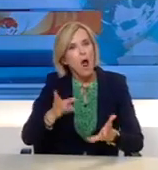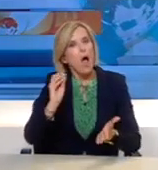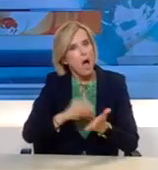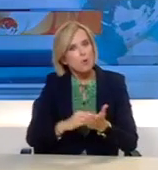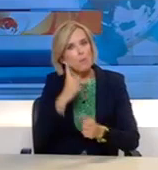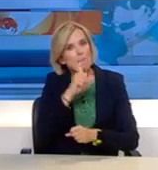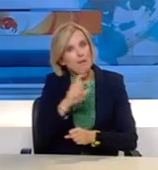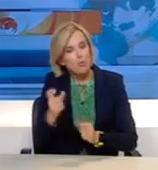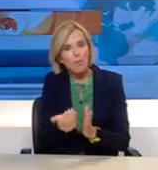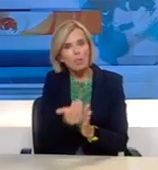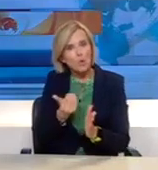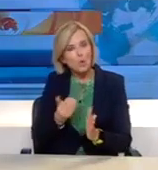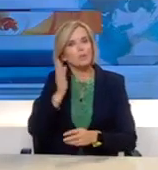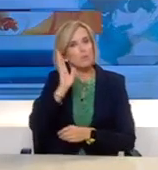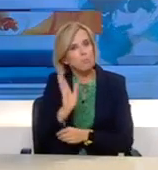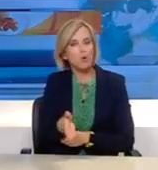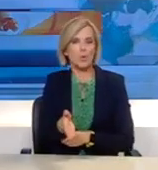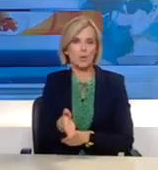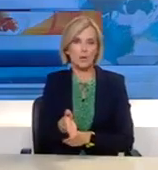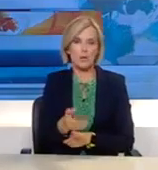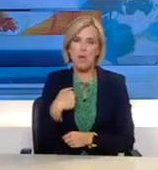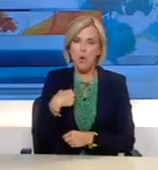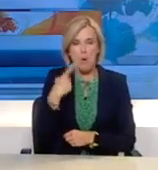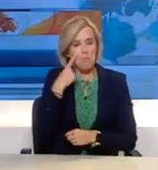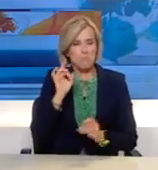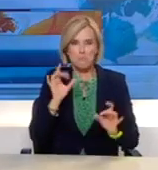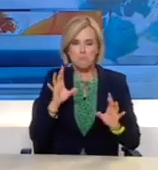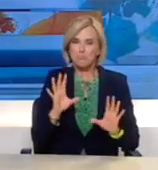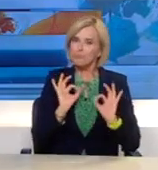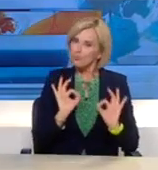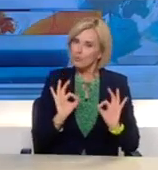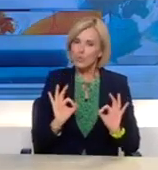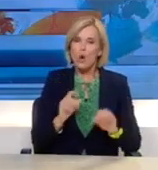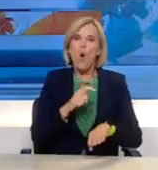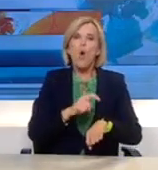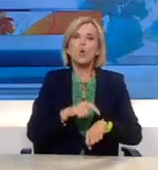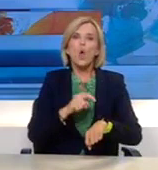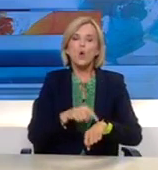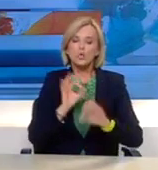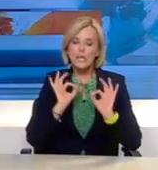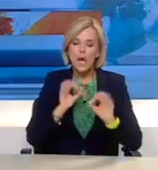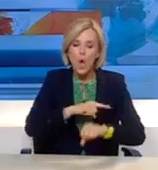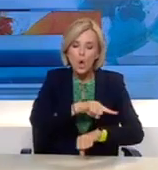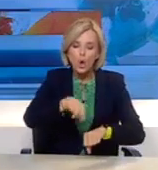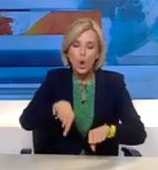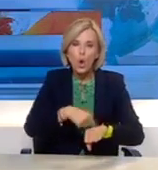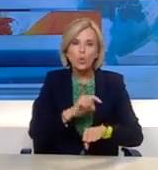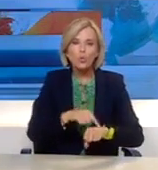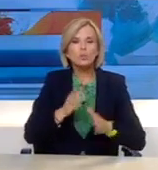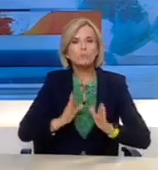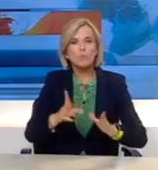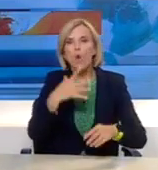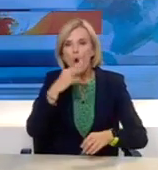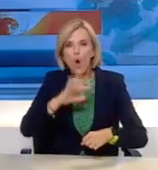εβδομάδα. Επομένως, δεν βλέπω ότι υπάρχει επιτάχυνση. Απλώς μας επιτρέπει η κατάσταση, η επιδημιολογική